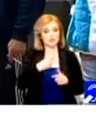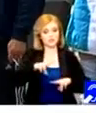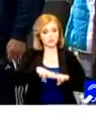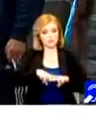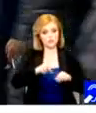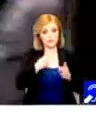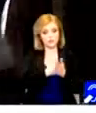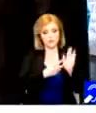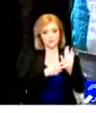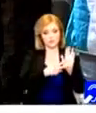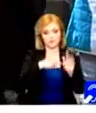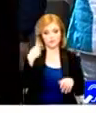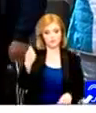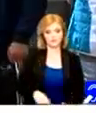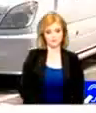de până la 7 ani.